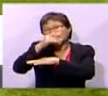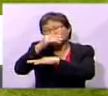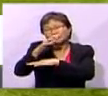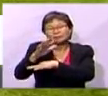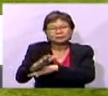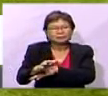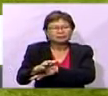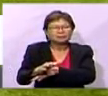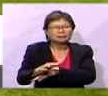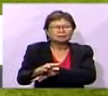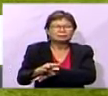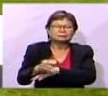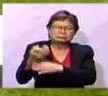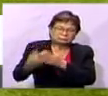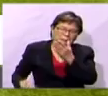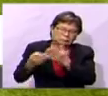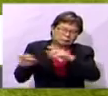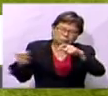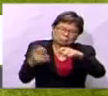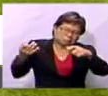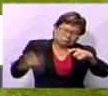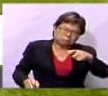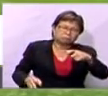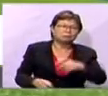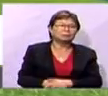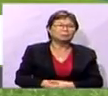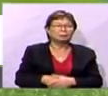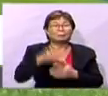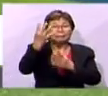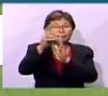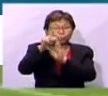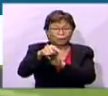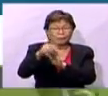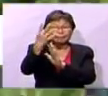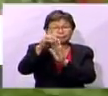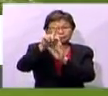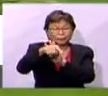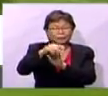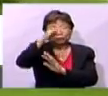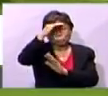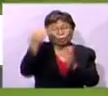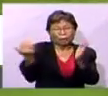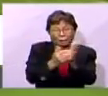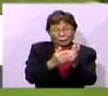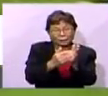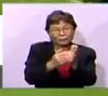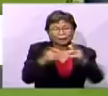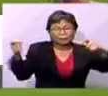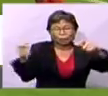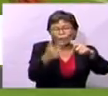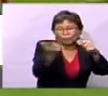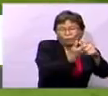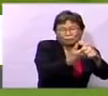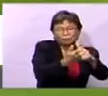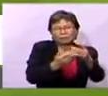Yahor Zubovic, gagal mencipta gol. Selang 4 minit kemudian, JDT berjaya memperolehi gol